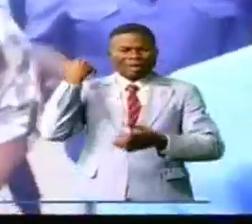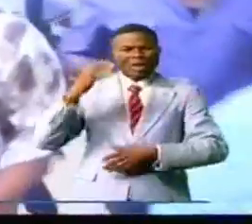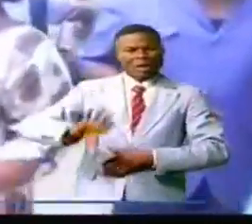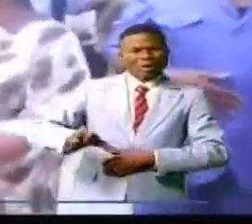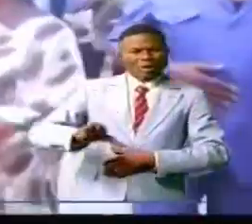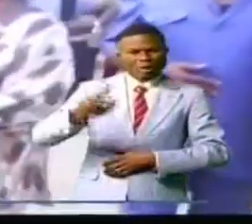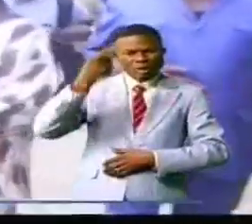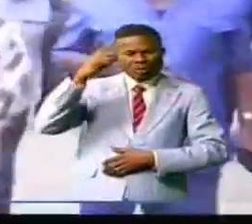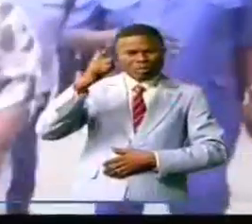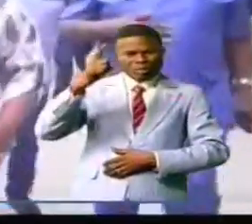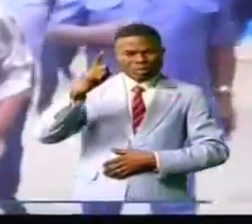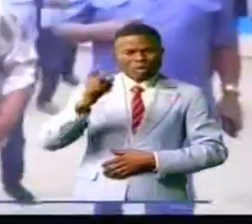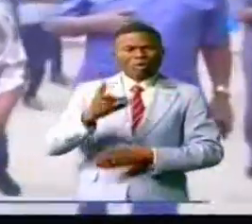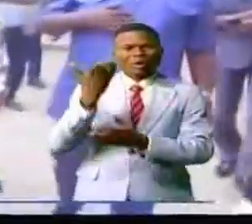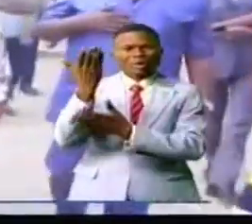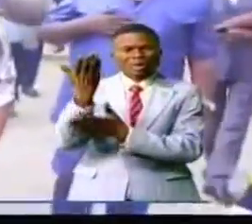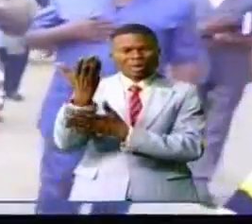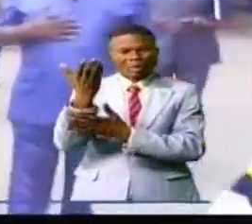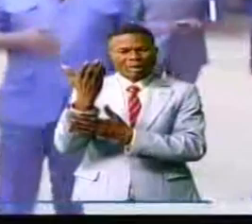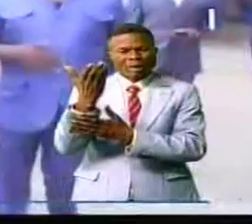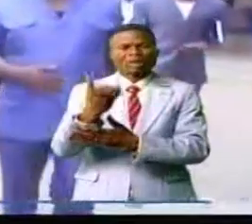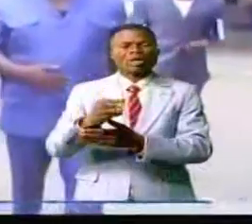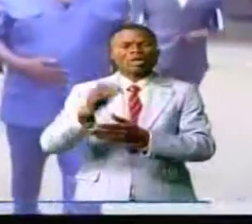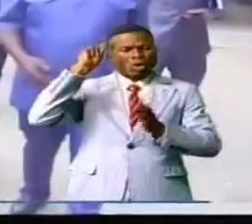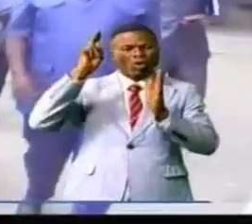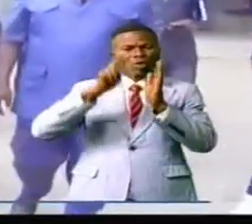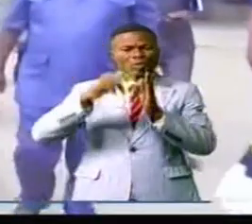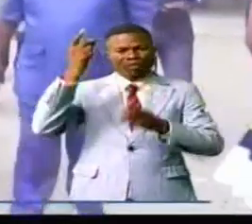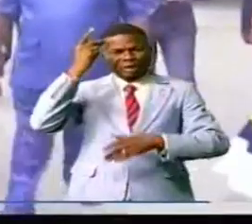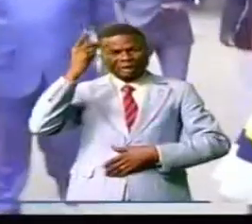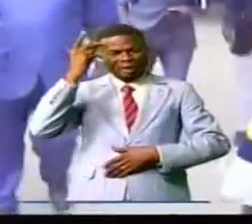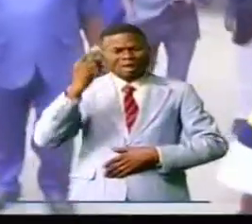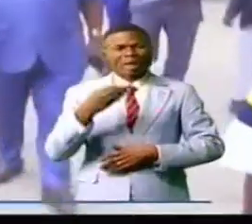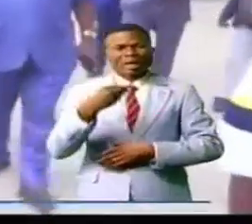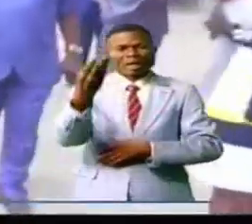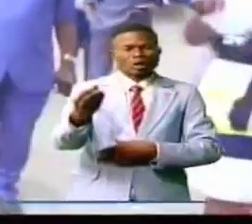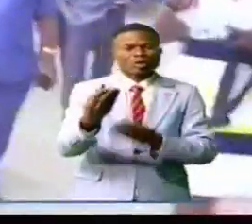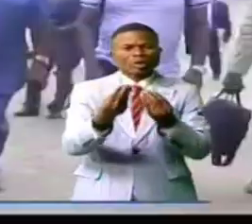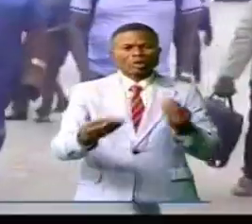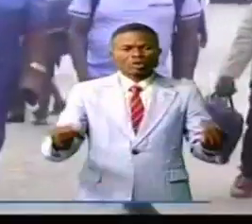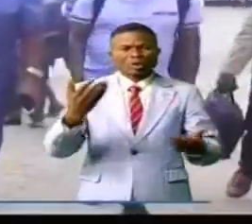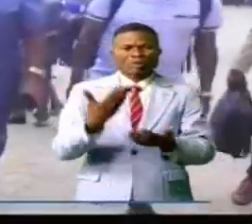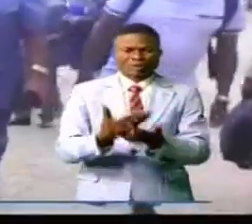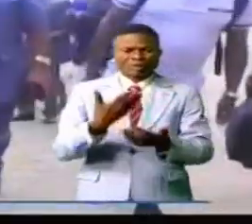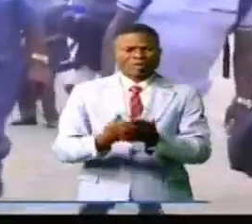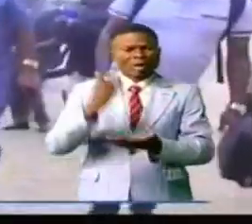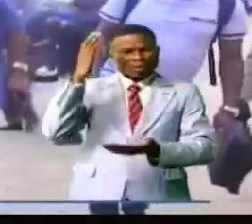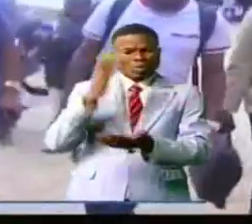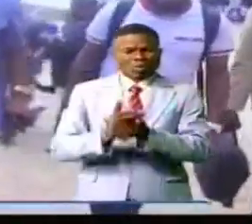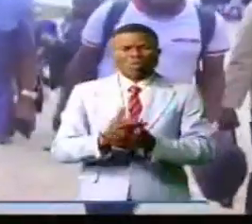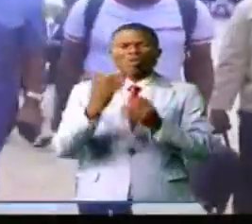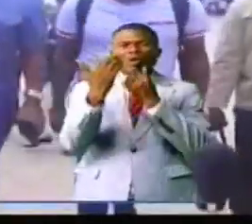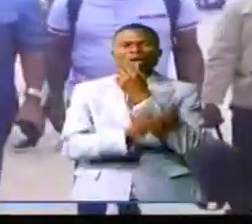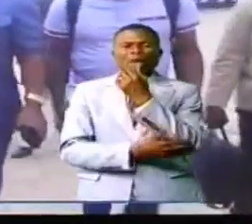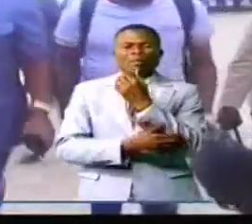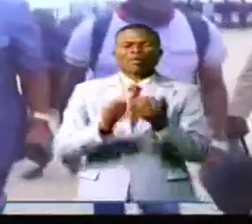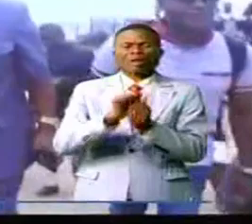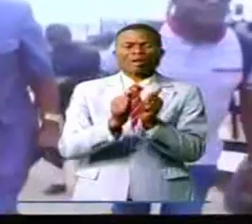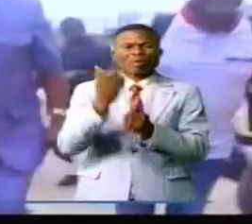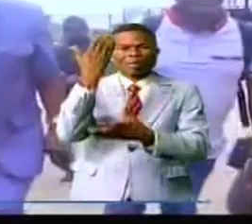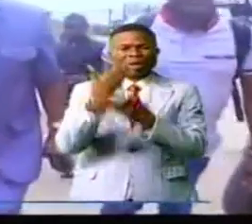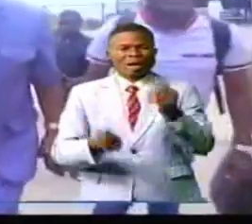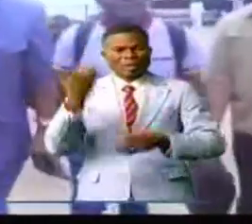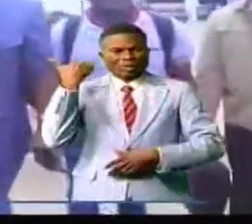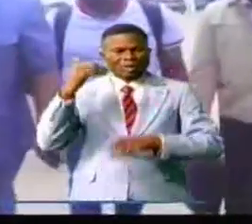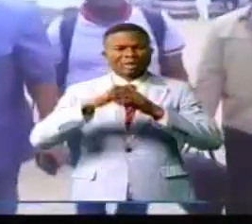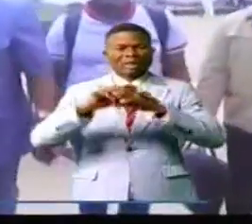pour aller donner un plaidoyer au niveau du gouvernement central afin de lutter contre la problématique de manque d'eau